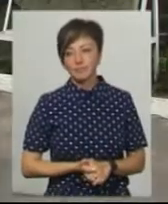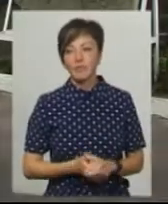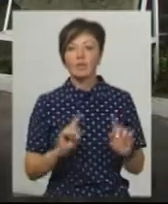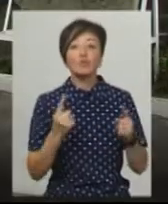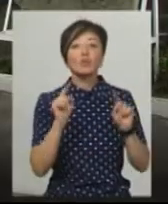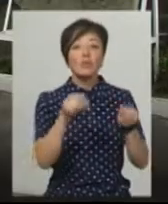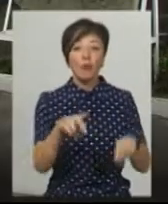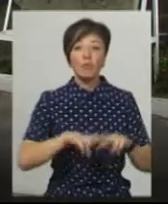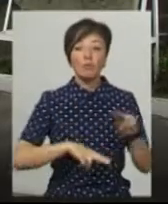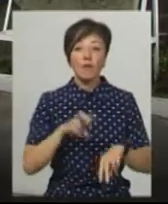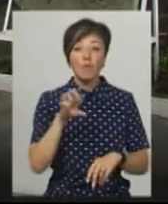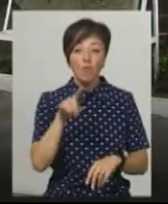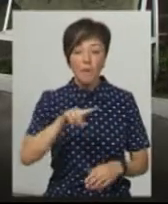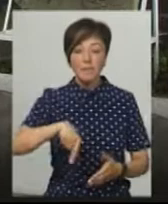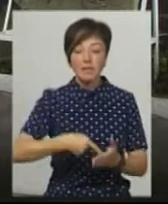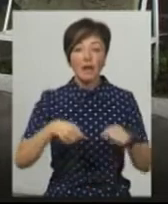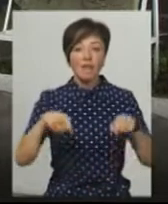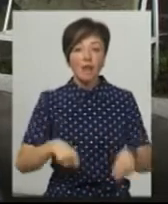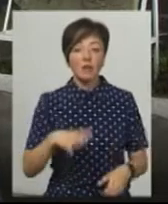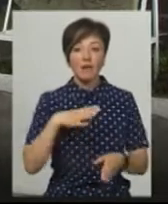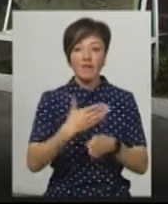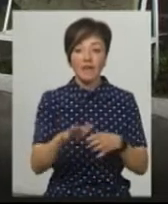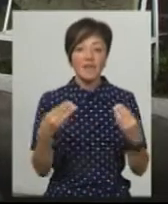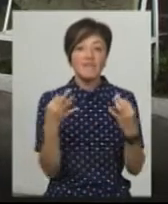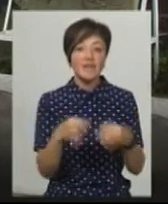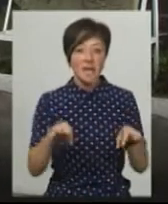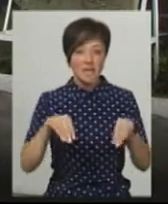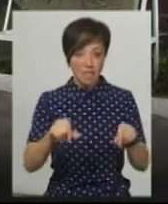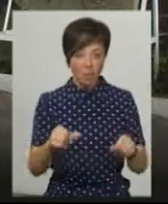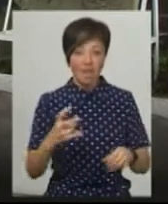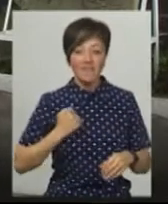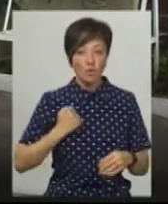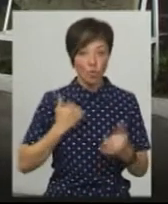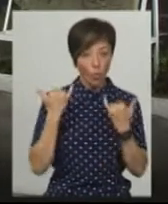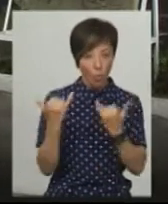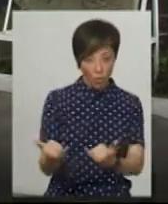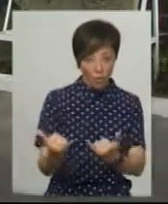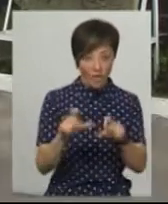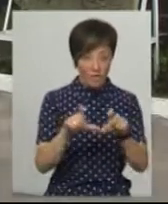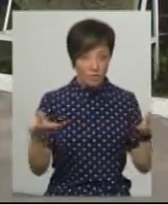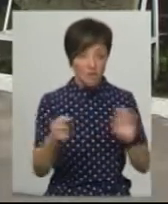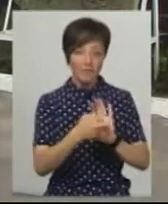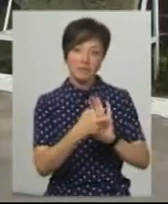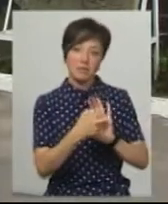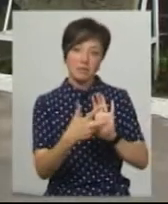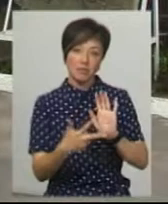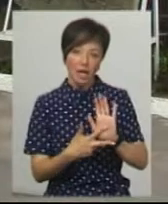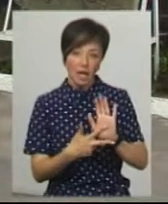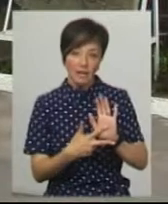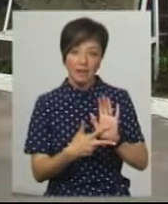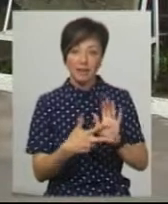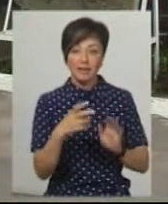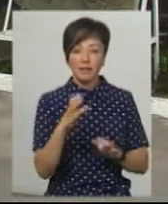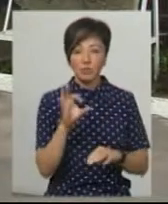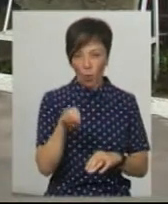там побудували? Тому що міська влада виділяла вільні землі для військового відомства. І 18 десятин землі саме на